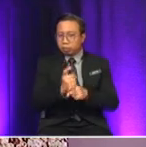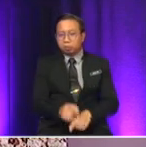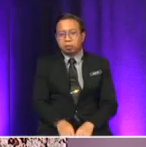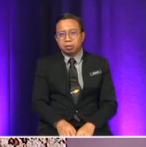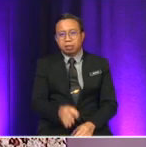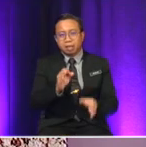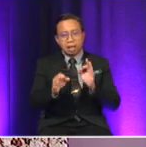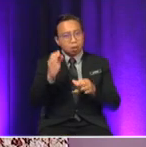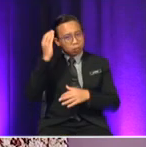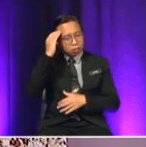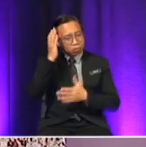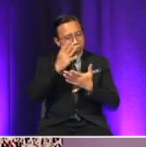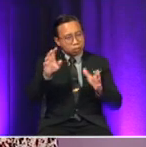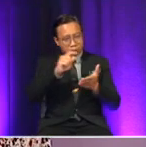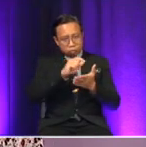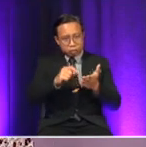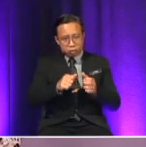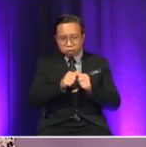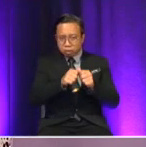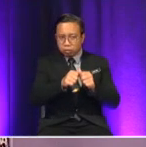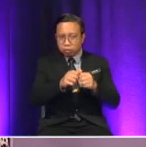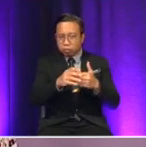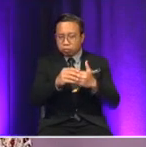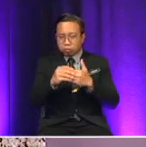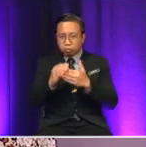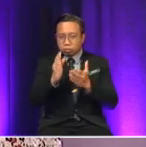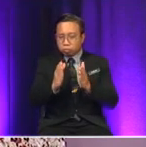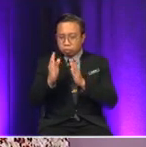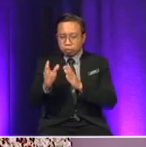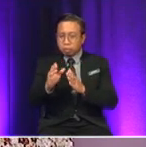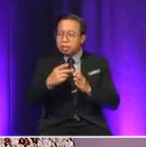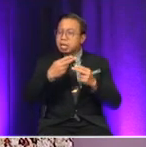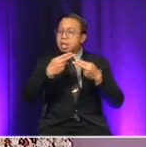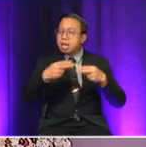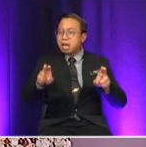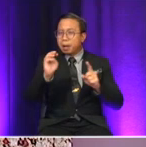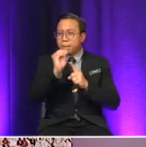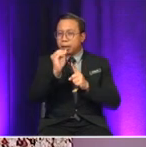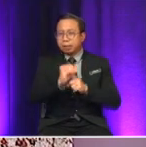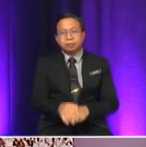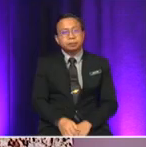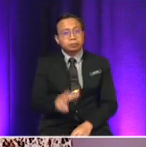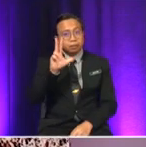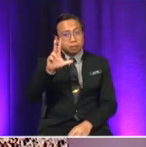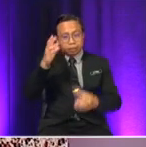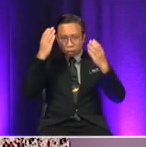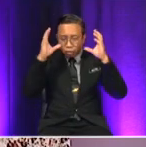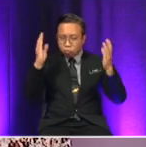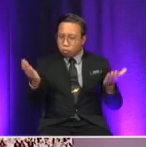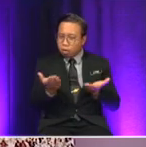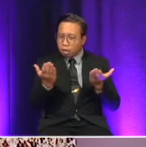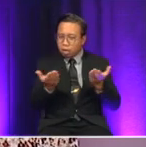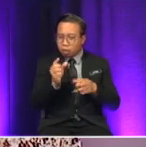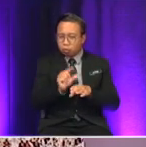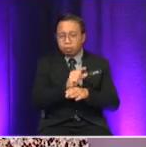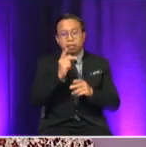tapi kamu tulis tidak ikut urutan, kamu akan kehilangan markah. Dan yang ketiga, cikgu galakkan kamu menggunakan kata